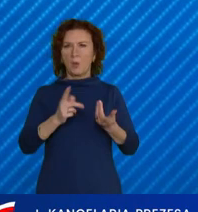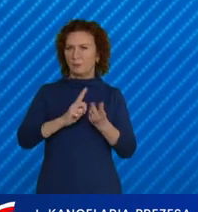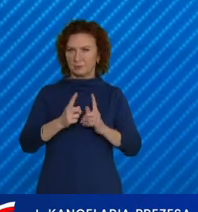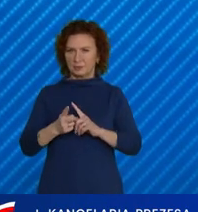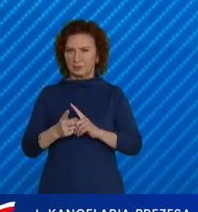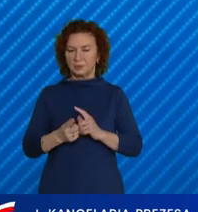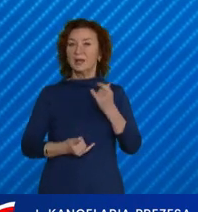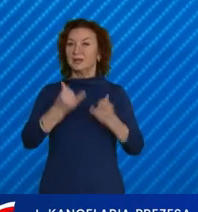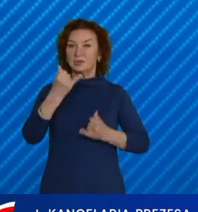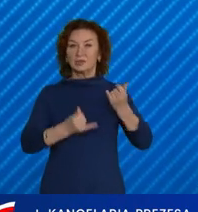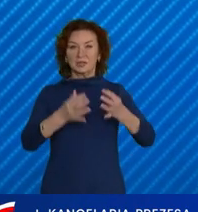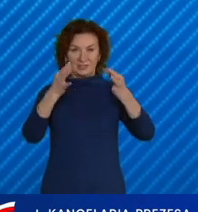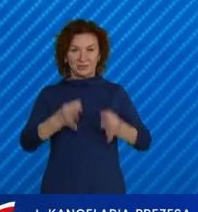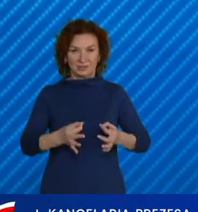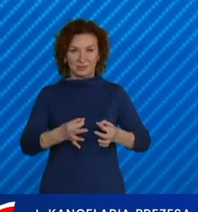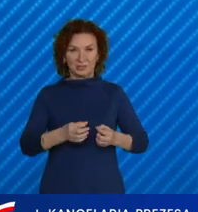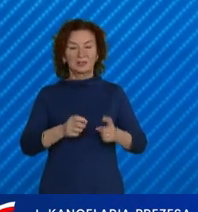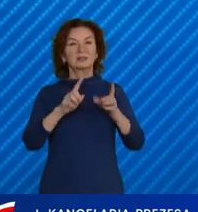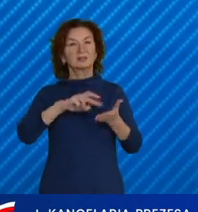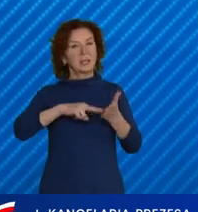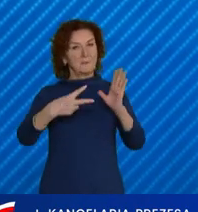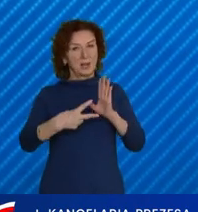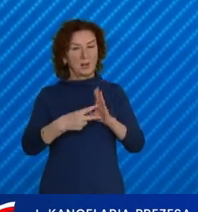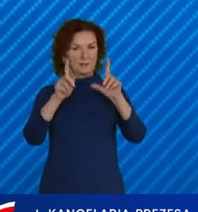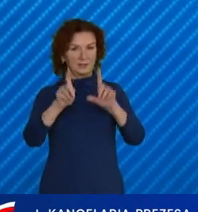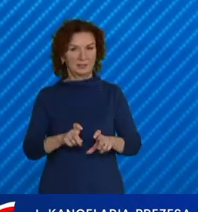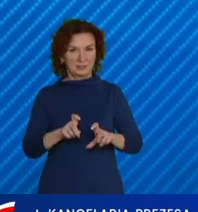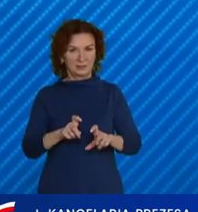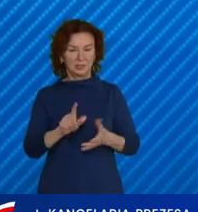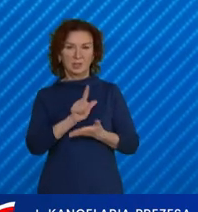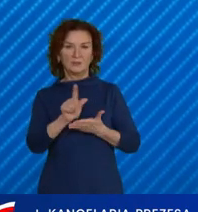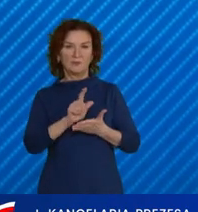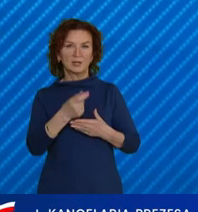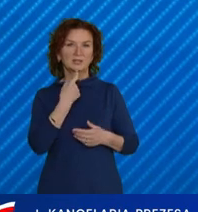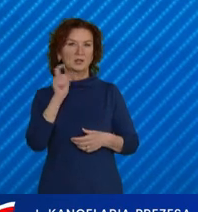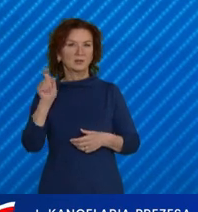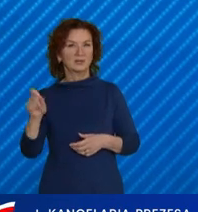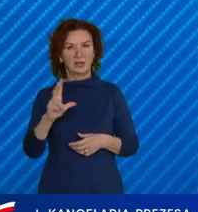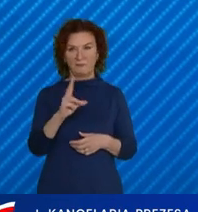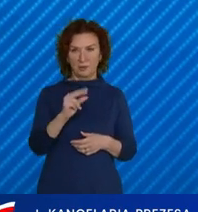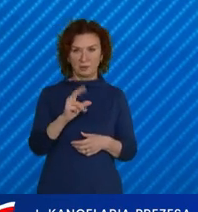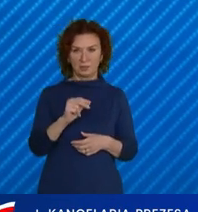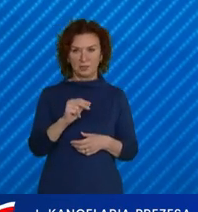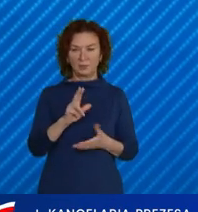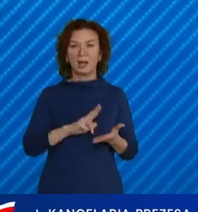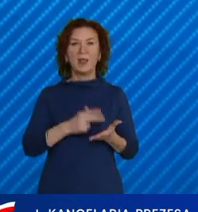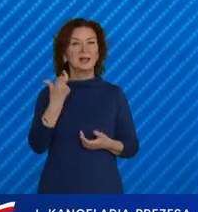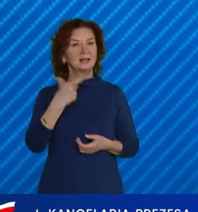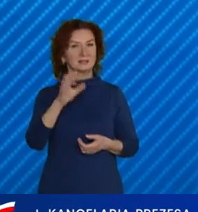dzisiaj zaplanowany start rejestracji na 12 kwietnia w poniedziałek, to na